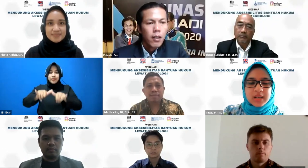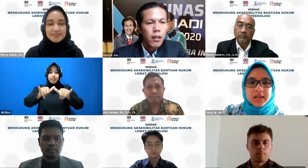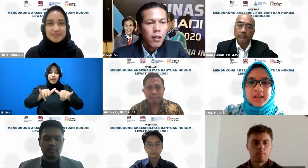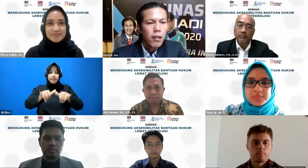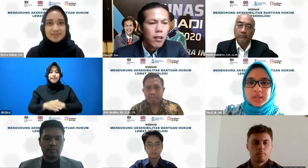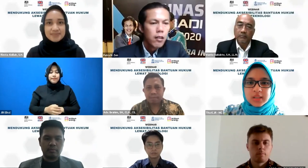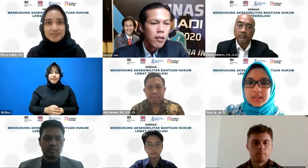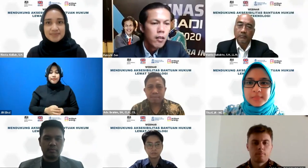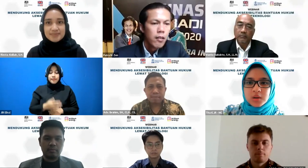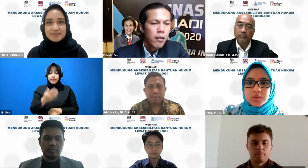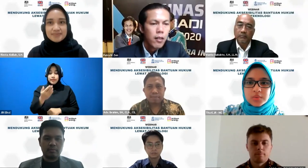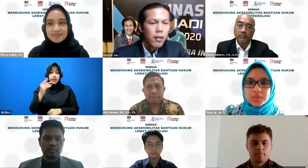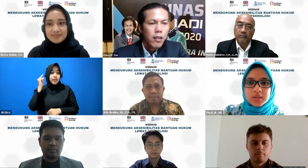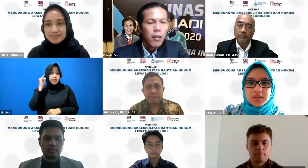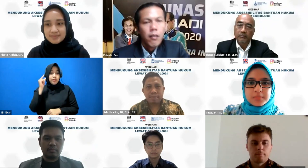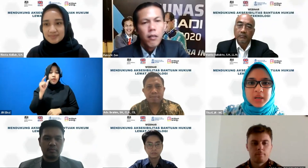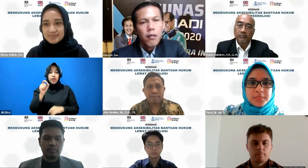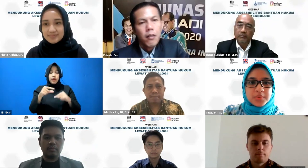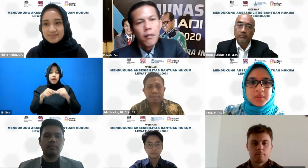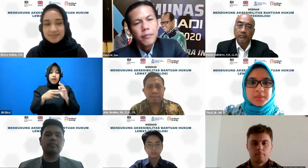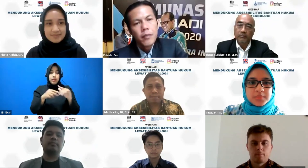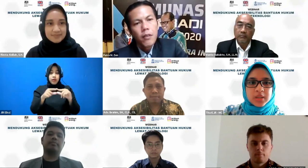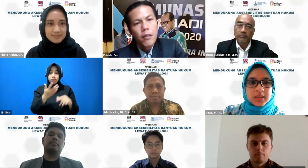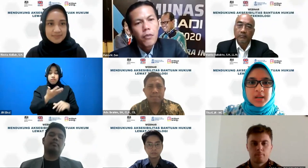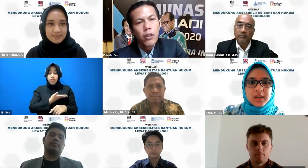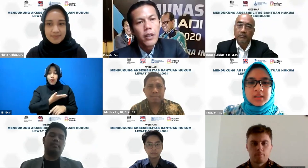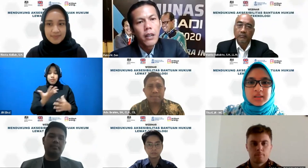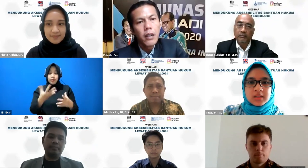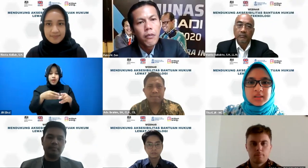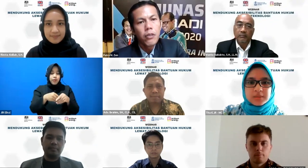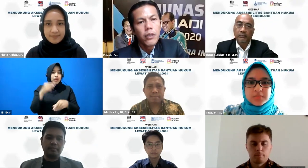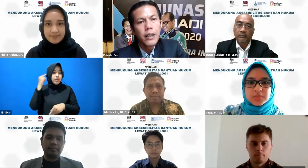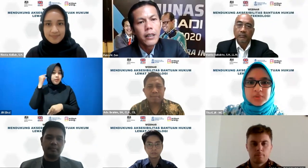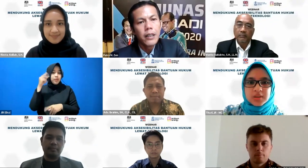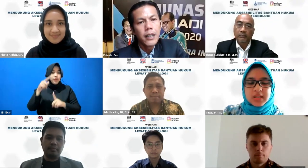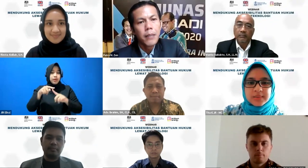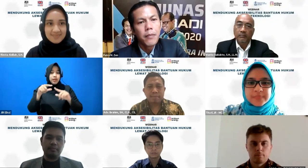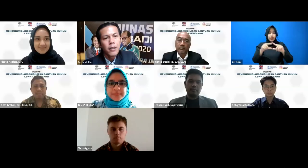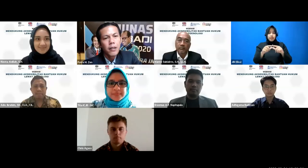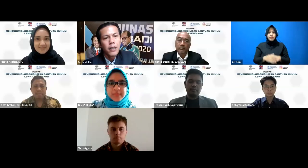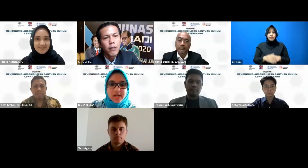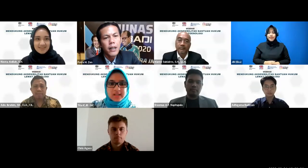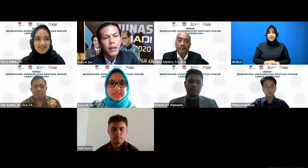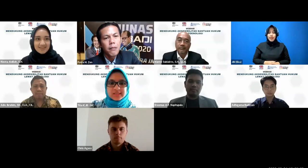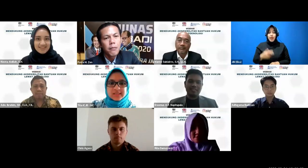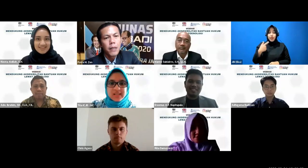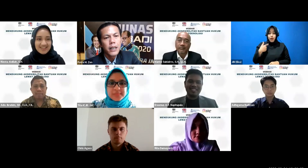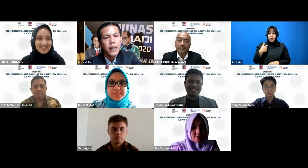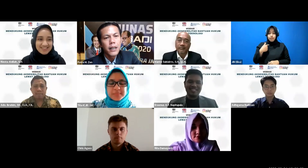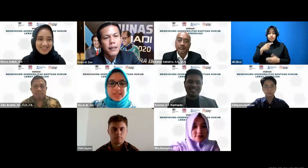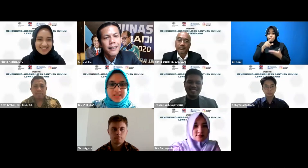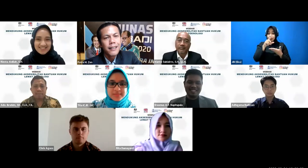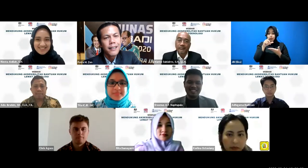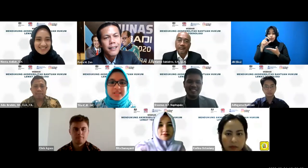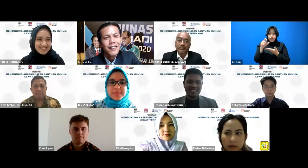Bukarlina mungkin yang mau bergabung Foto-nya nanti dikirim di WA Mbak Tita